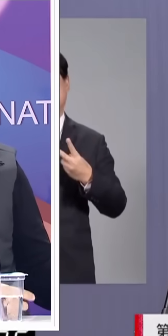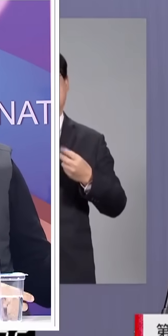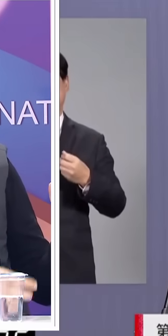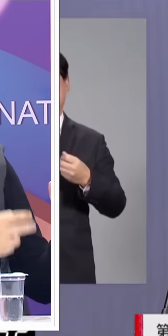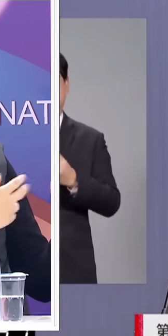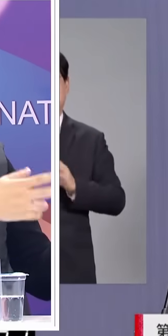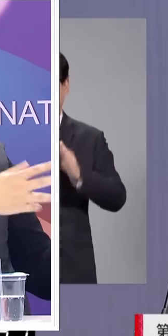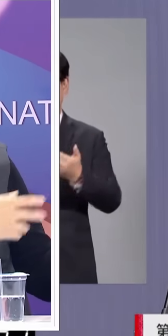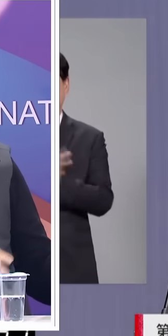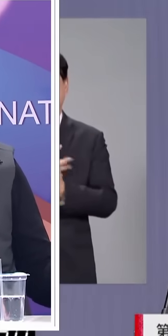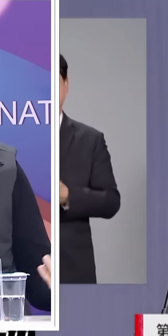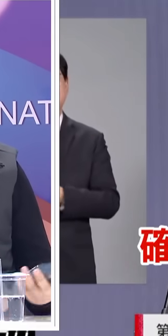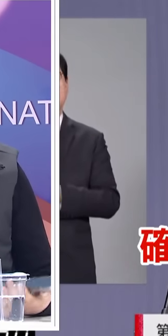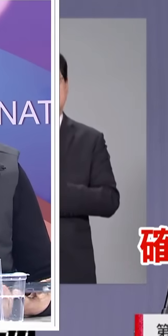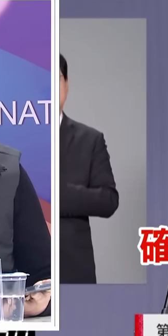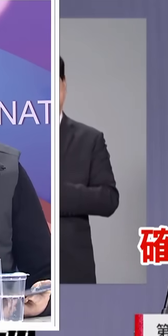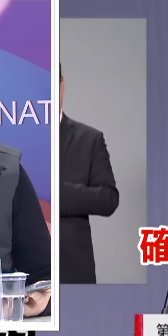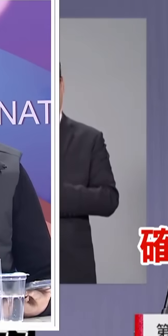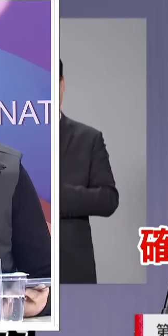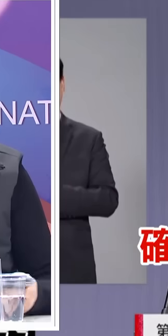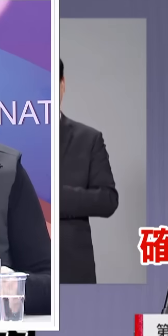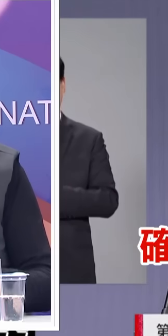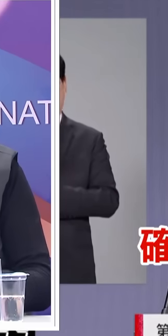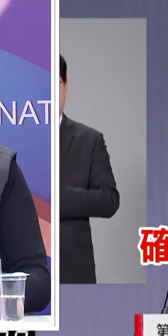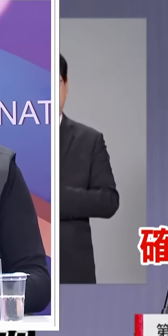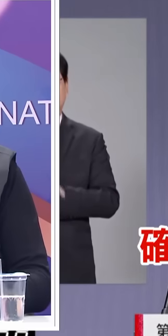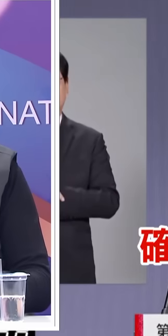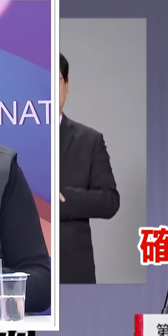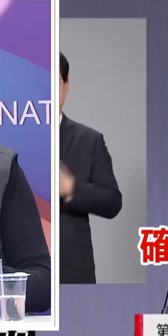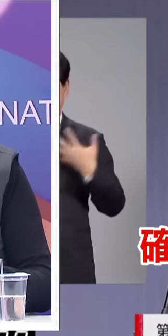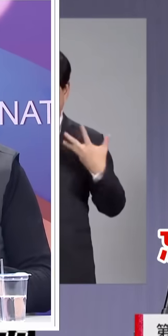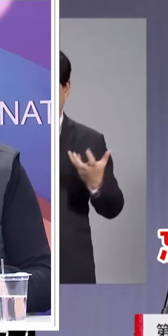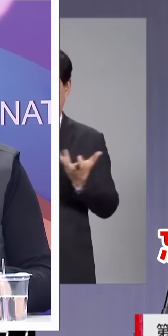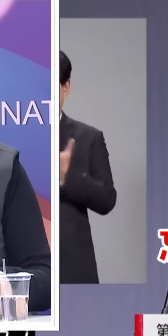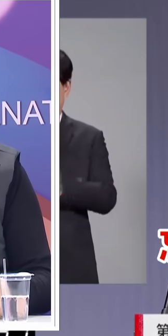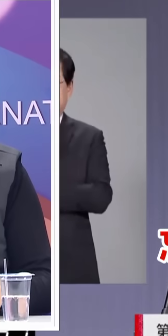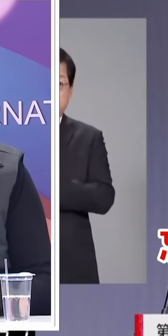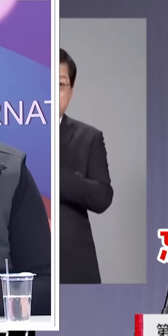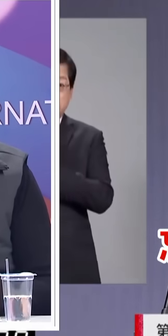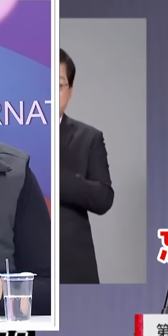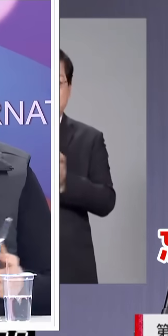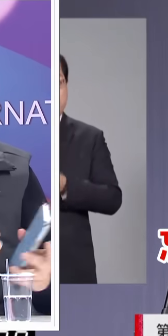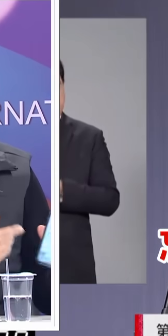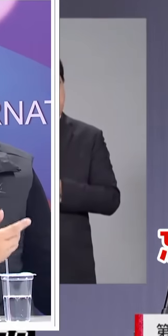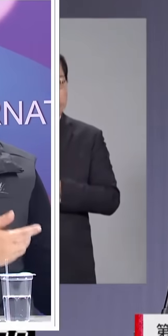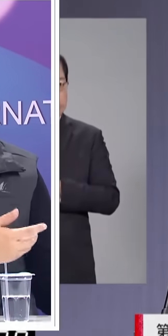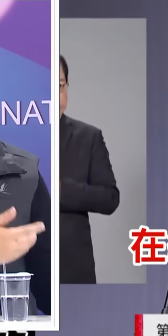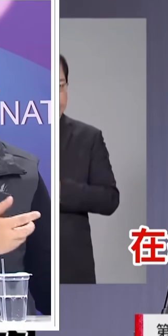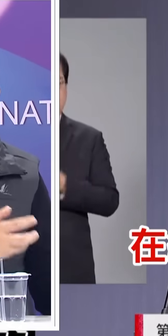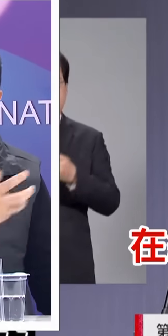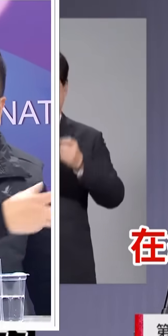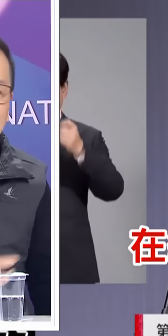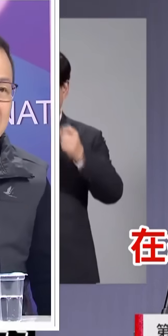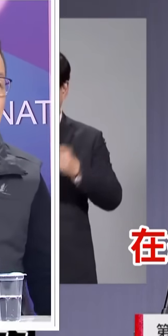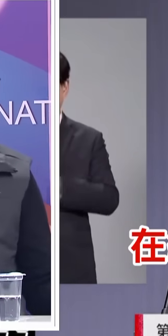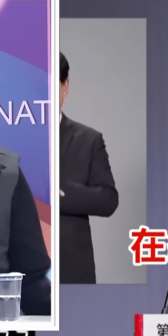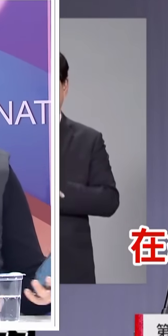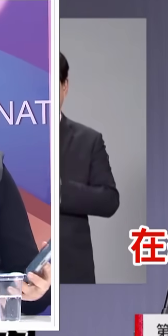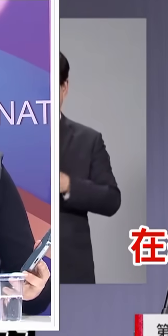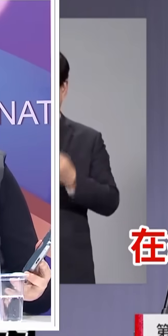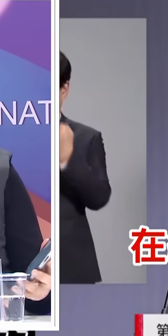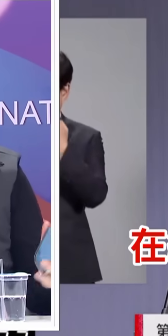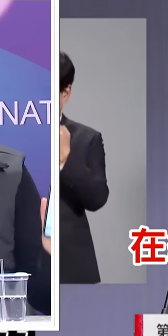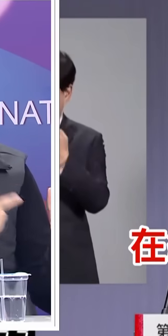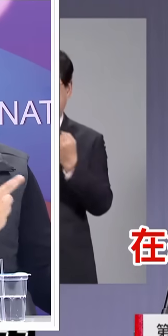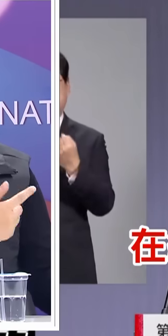我们讲那个什么那个 YTI 对 YT 啊，各种影音平台里面，民进党现在这一块他没有办法去掐大家脖